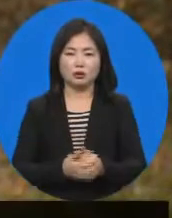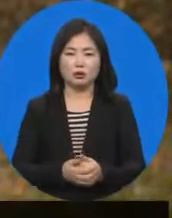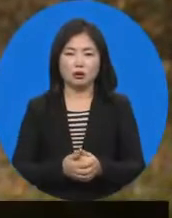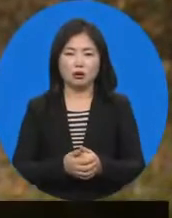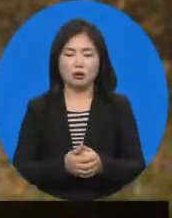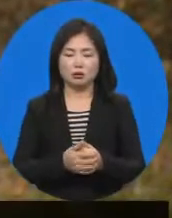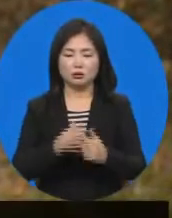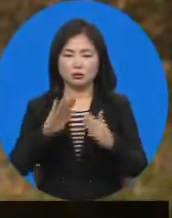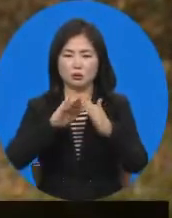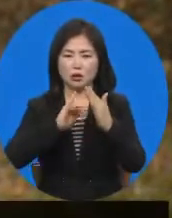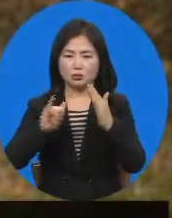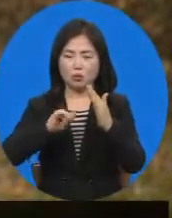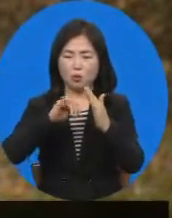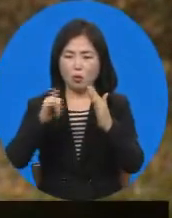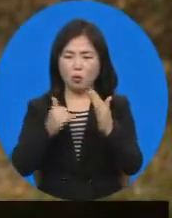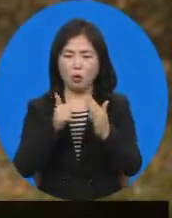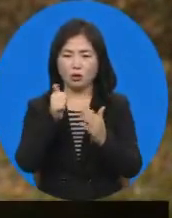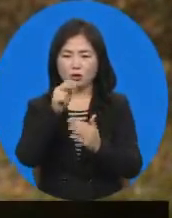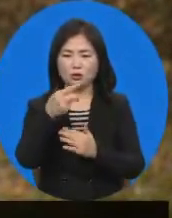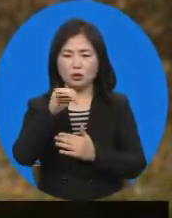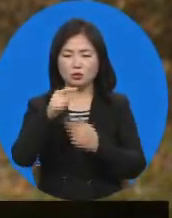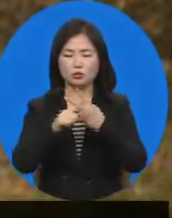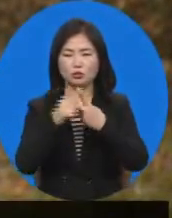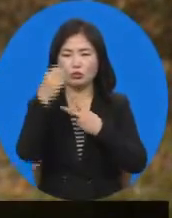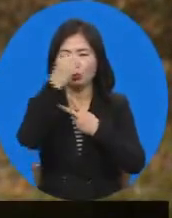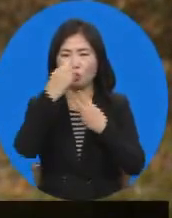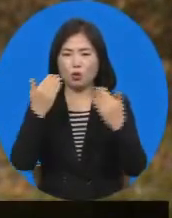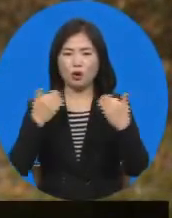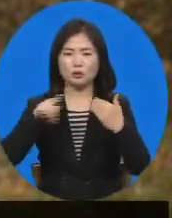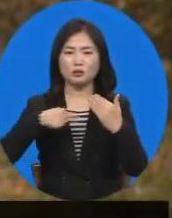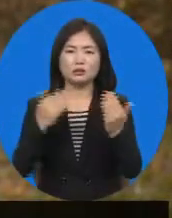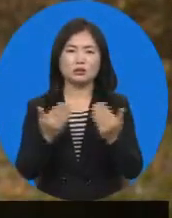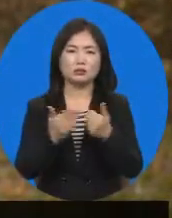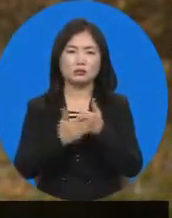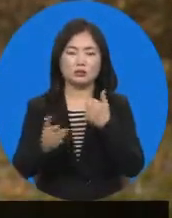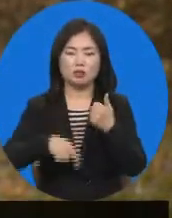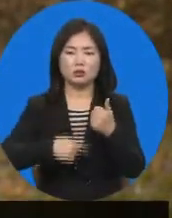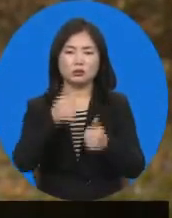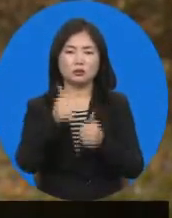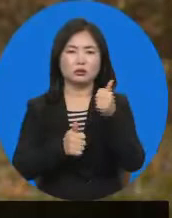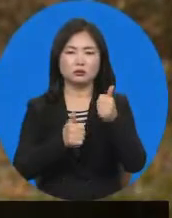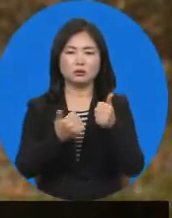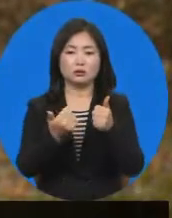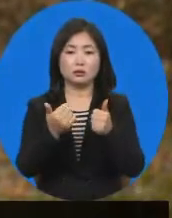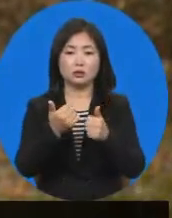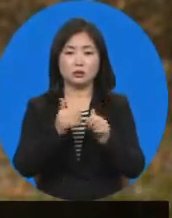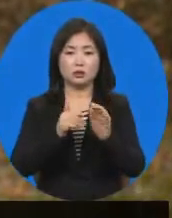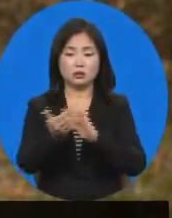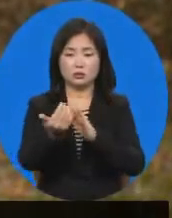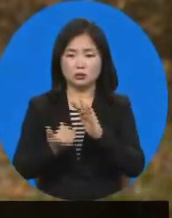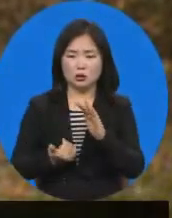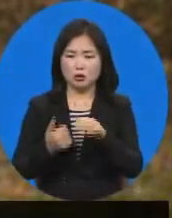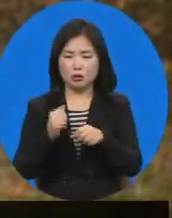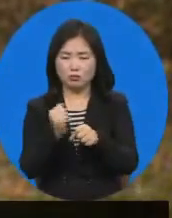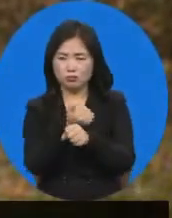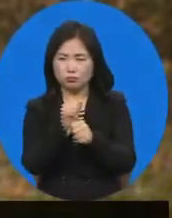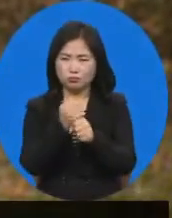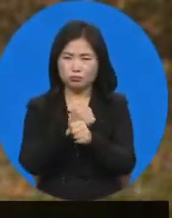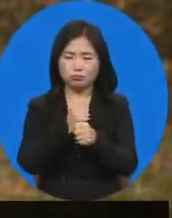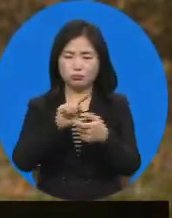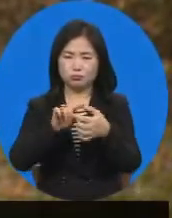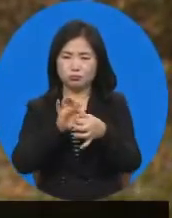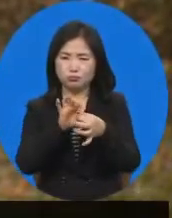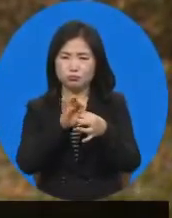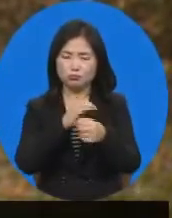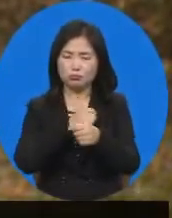거의 온가족 이현일 중 고등학교에서 일한 만큼 나올 로 시험을 위한 사전 공모 나 조직적인 결탁 가능성이